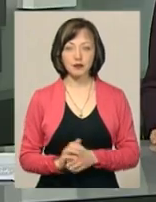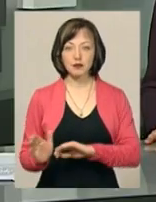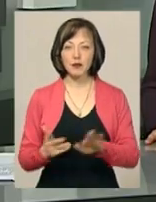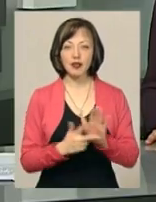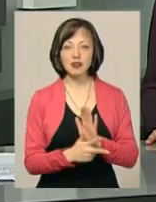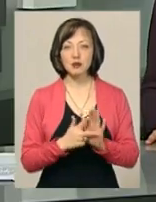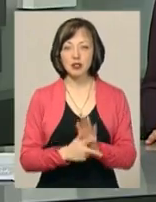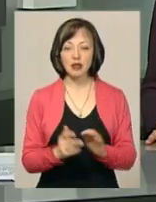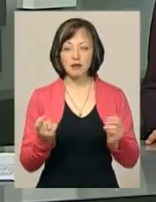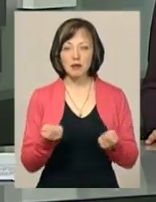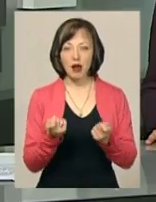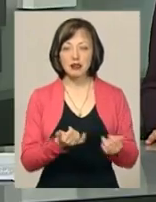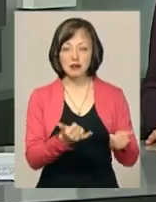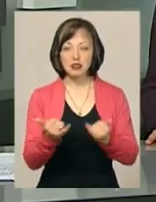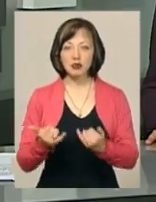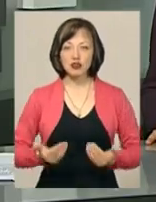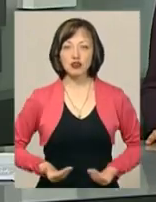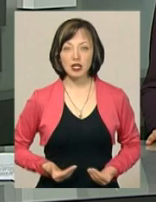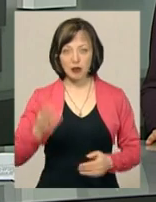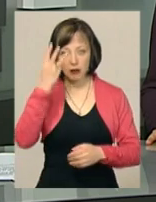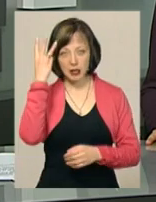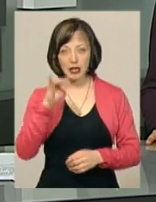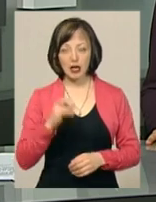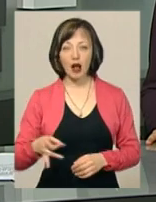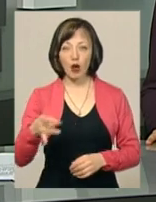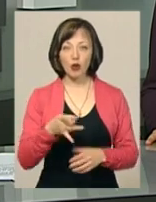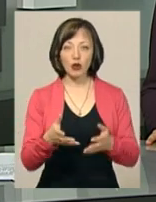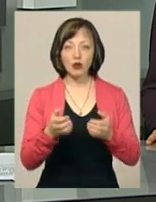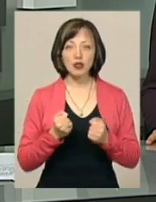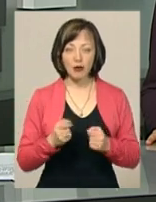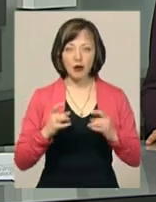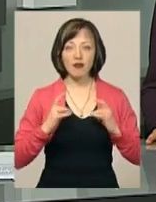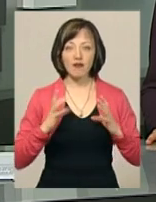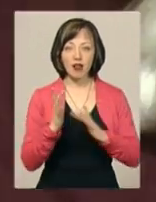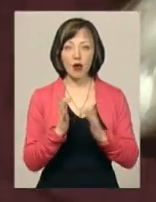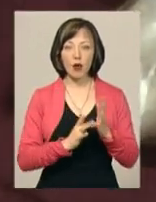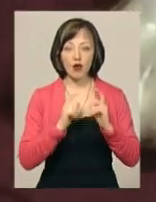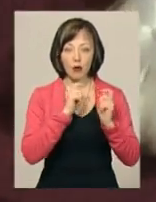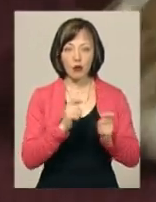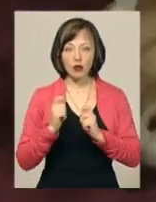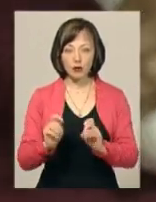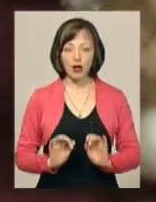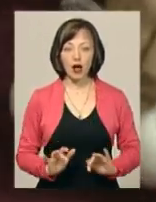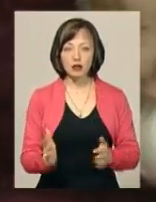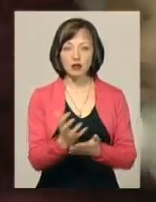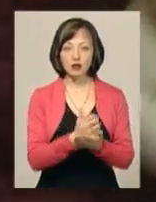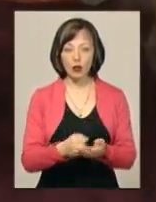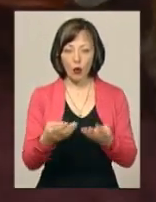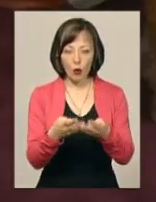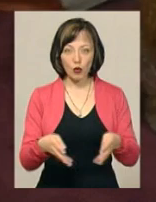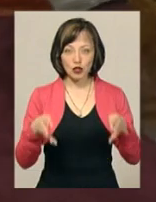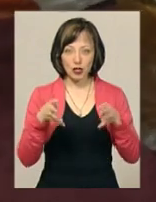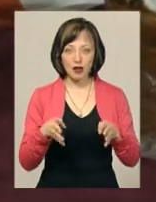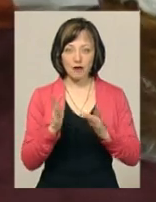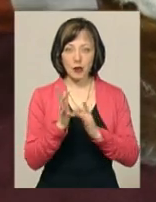80 малозабезпечених жителів обласного центру та Хмельницького району отримують великодні подарунки. Акцію зі збору пасхальних кошиків